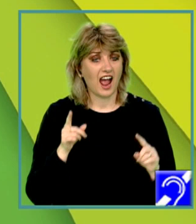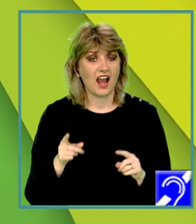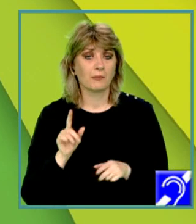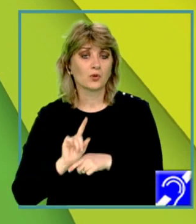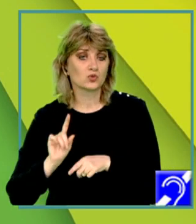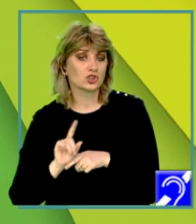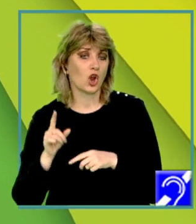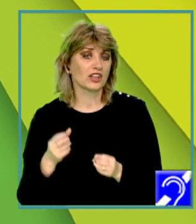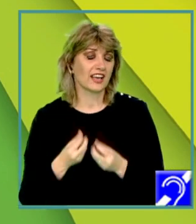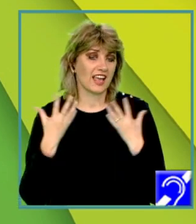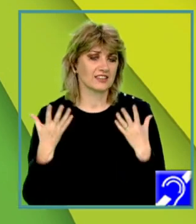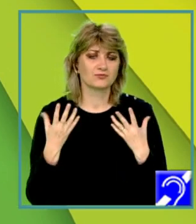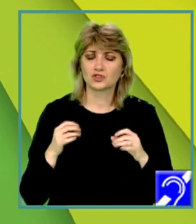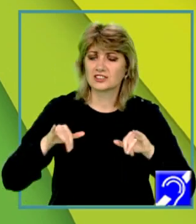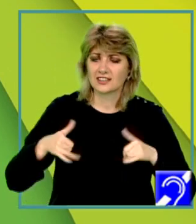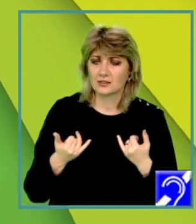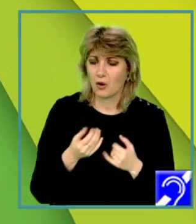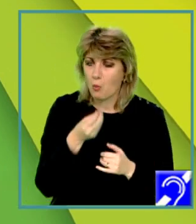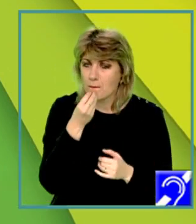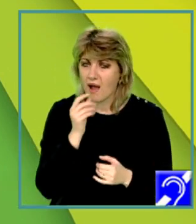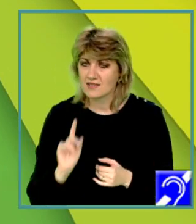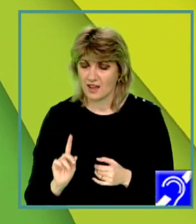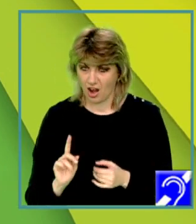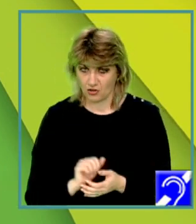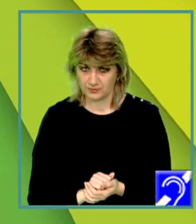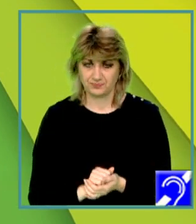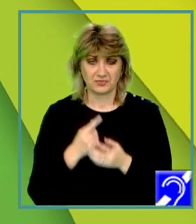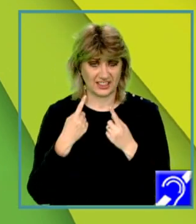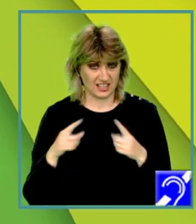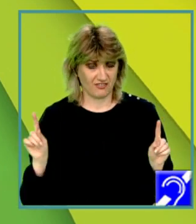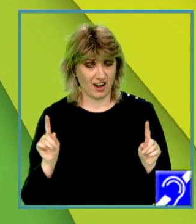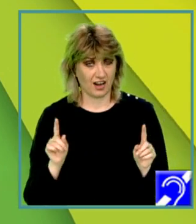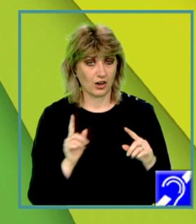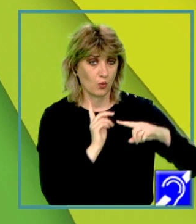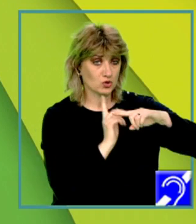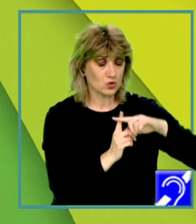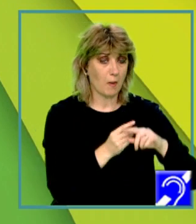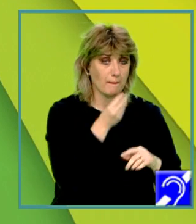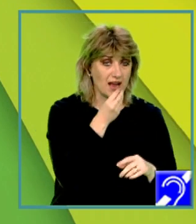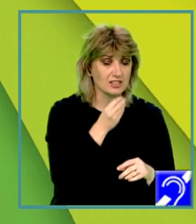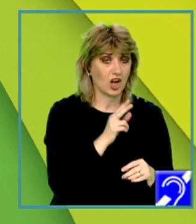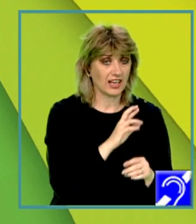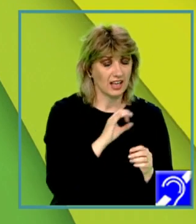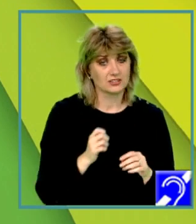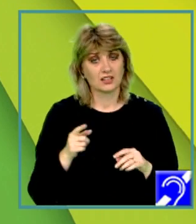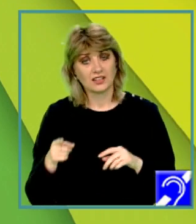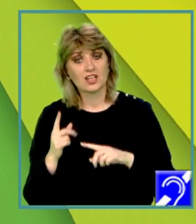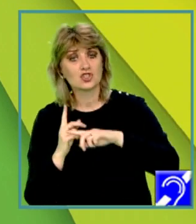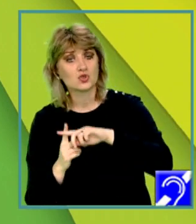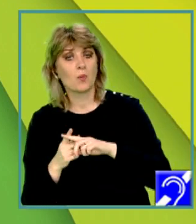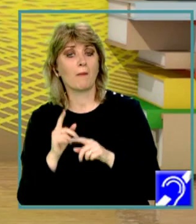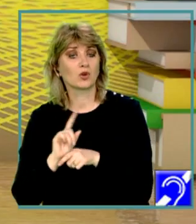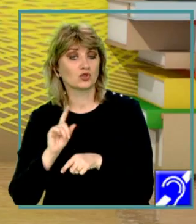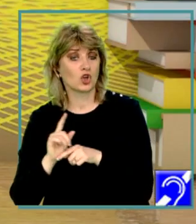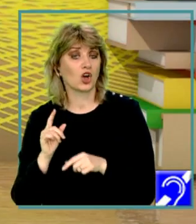de reacție Dar ce se întâmplă cu masa acestora diferă suma maselor reactanților de suma maselor produșilor de reacție